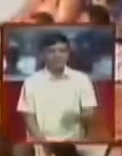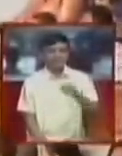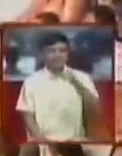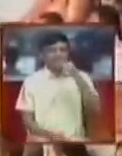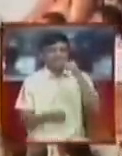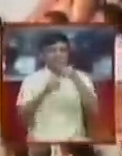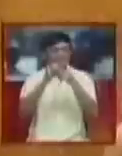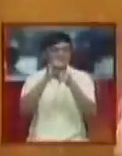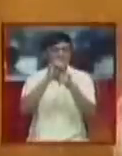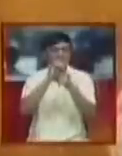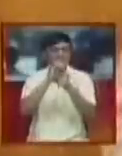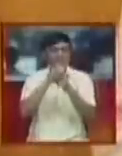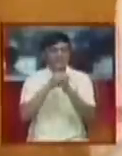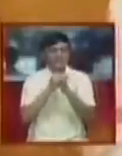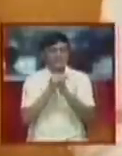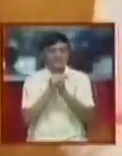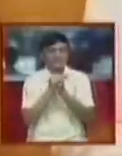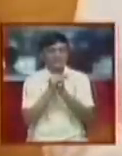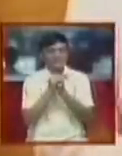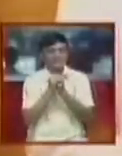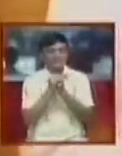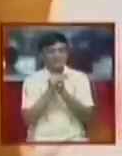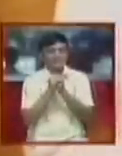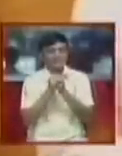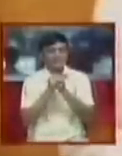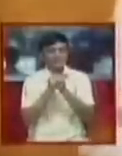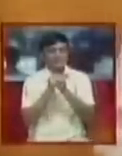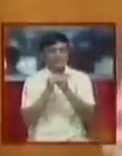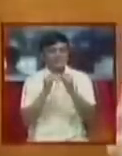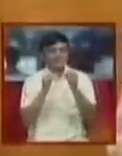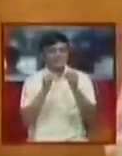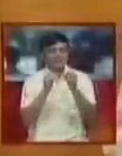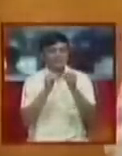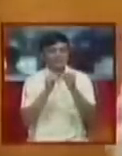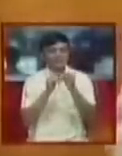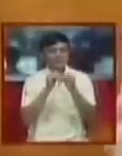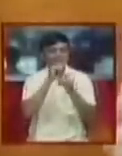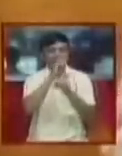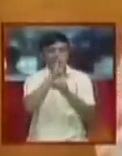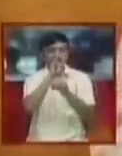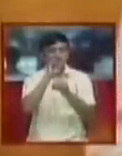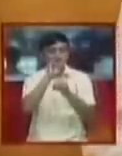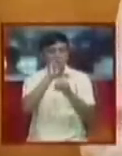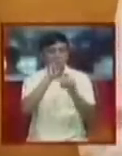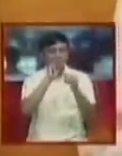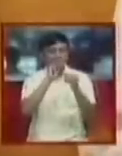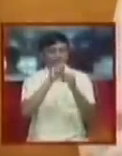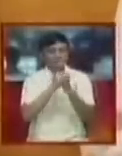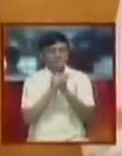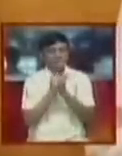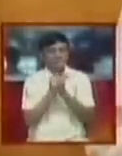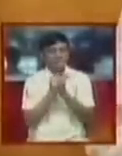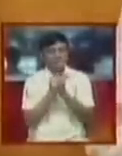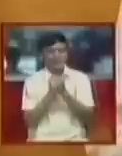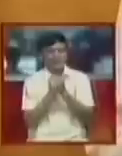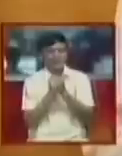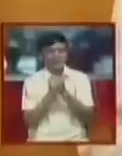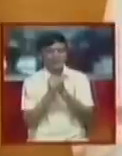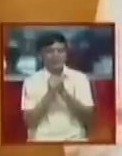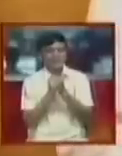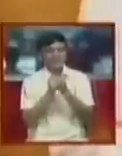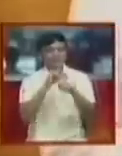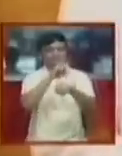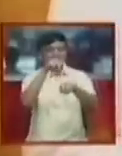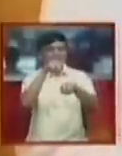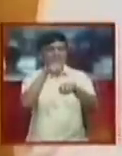Sabi po ni Ruchir Sharma, pinuno ng Emerging Market Equities and Global Macro ng Morgan Stanley, I quote,